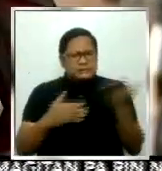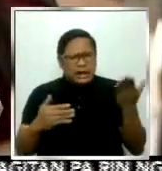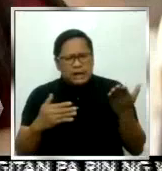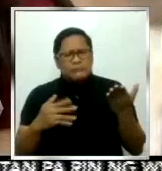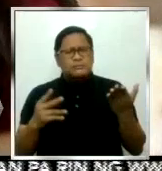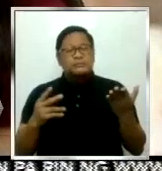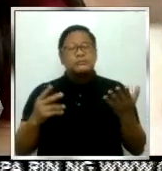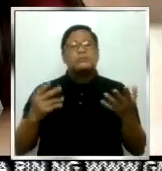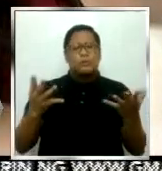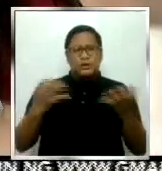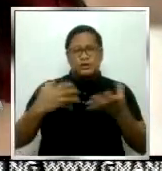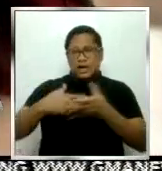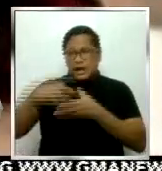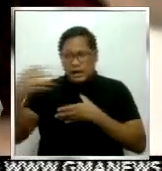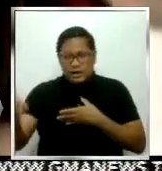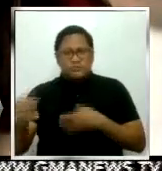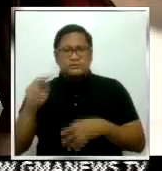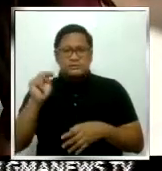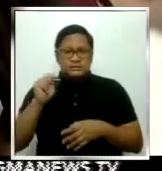kung kailangan na daw